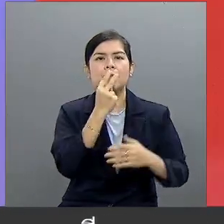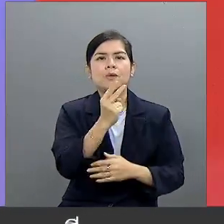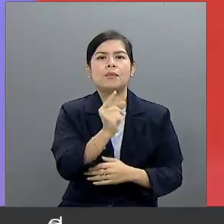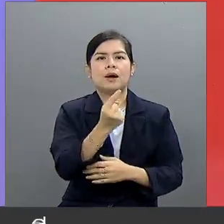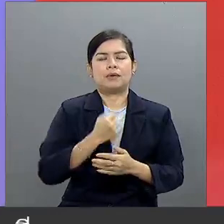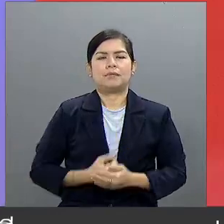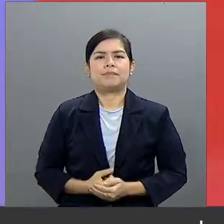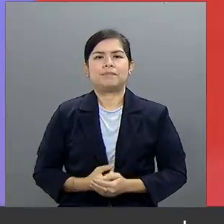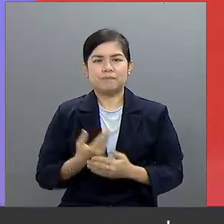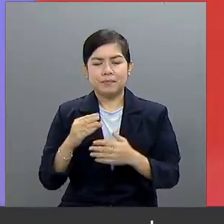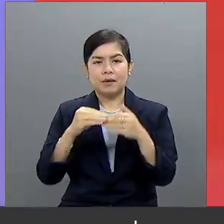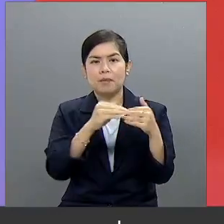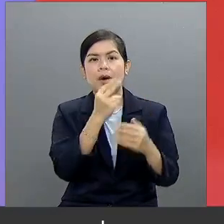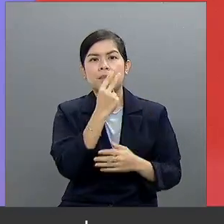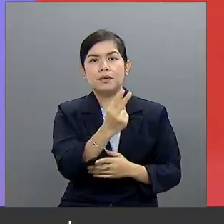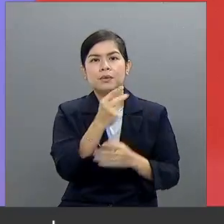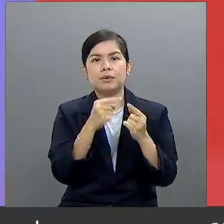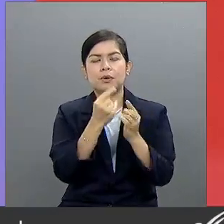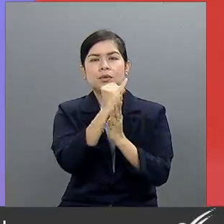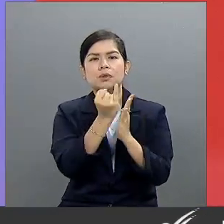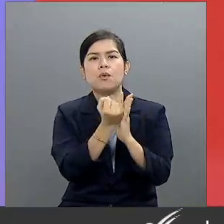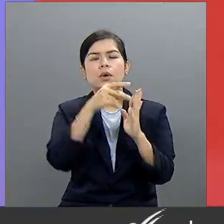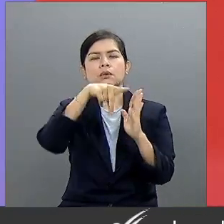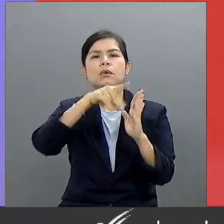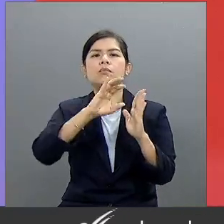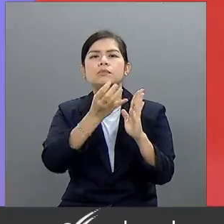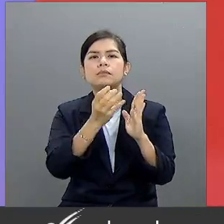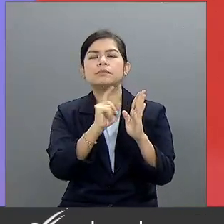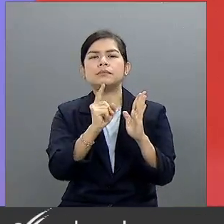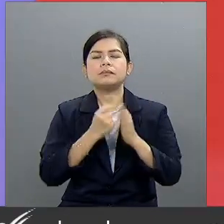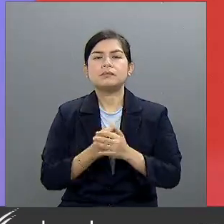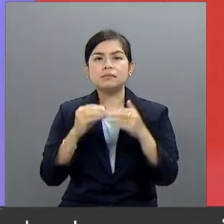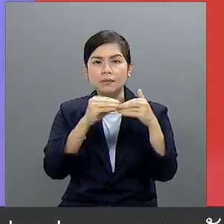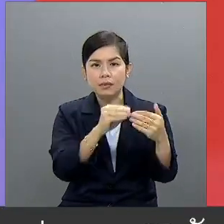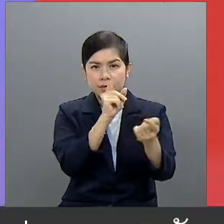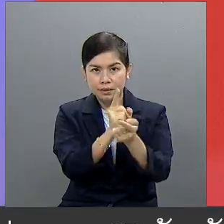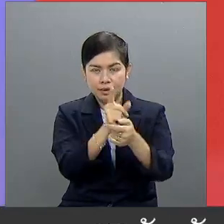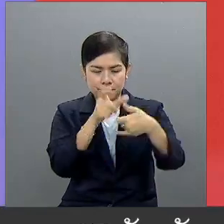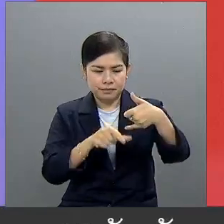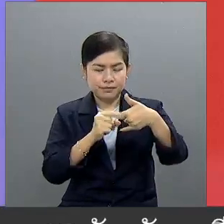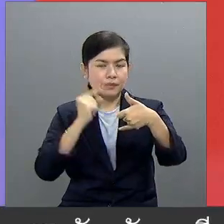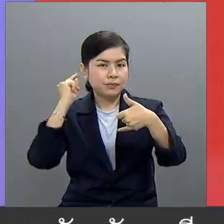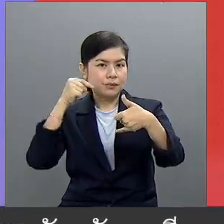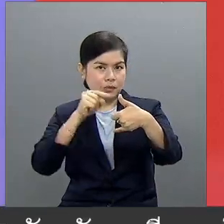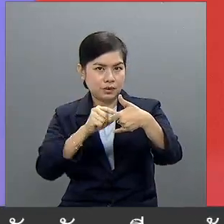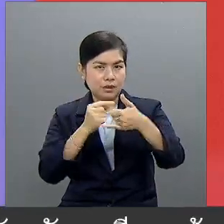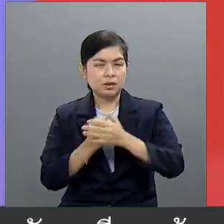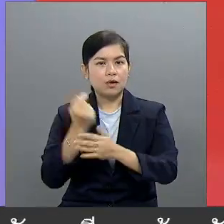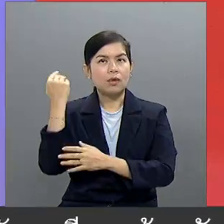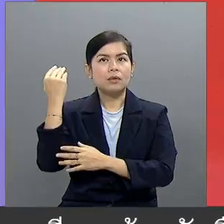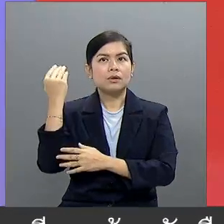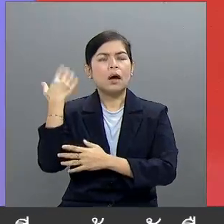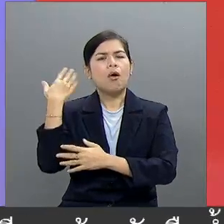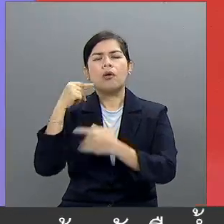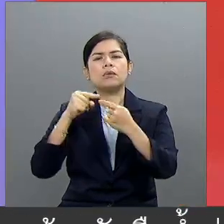ลับไปที่พิษณุโลกอีกรอบนึงนะครับคุณผู้ชมครับพาไปรู้จักกับผู้หญิงคนหนึ่งคือก่อนหน้านี้เนี่ยก็เล่นโซเชียลอยู่บ้านธรรมดารู้สึ